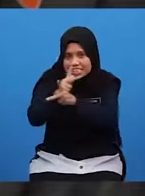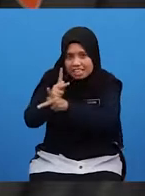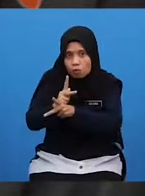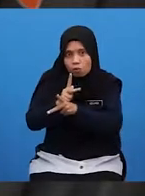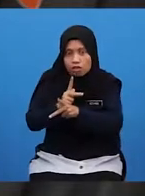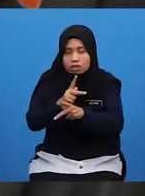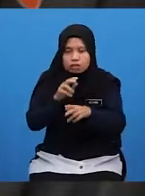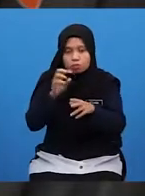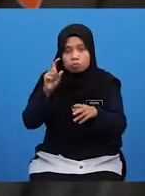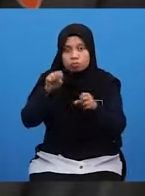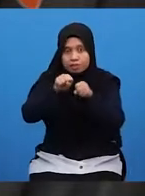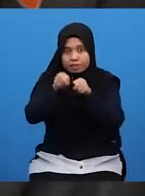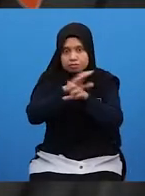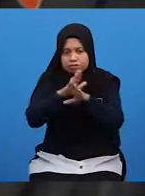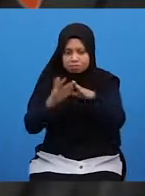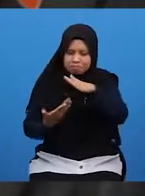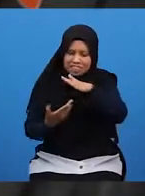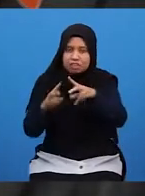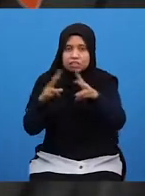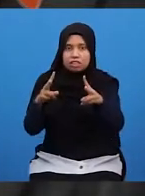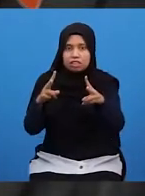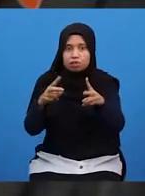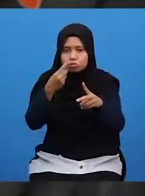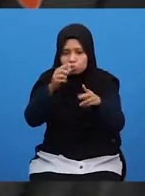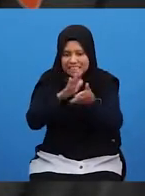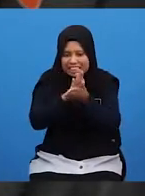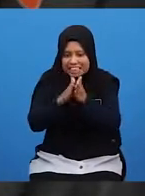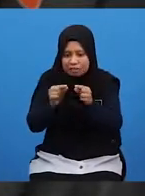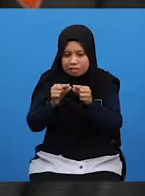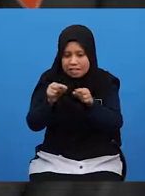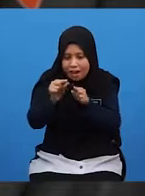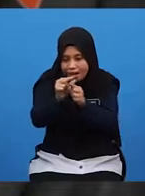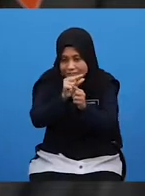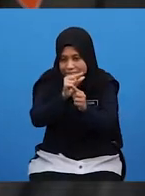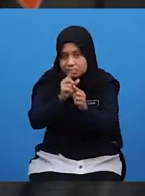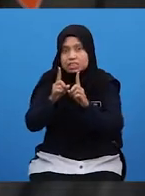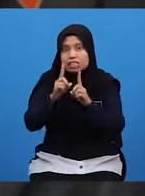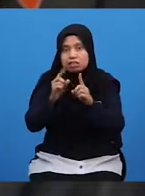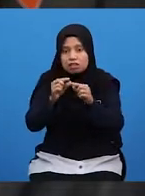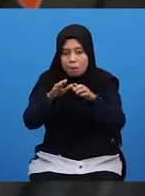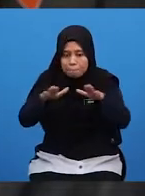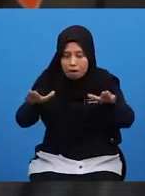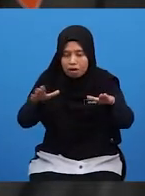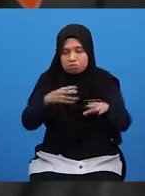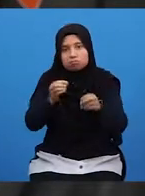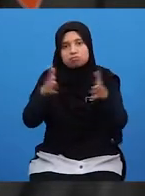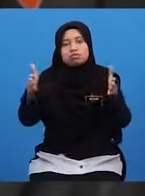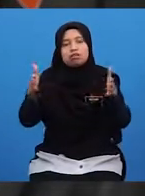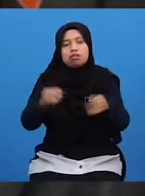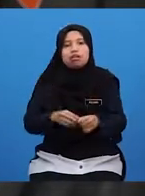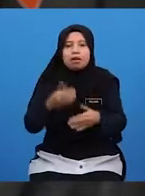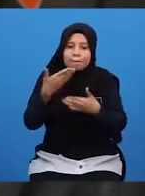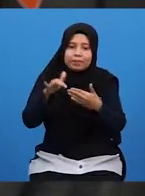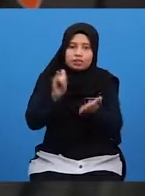untuk mengelakkan garisan lilin menjadi kembang dan terlalu besar. Kemudian, angkat